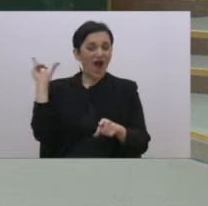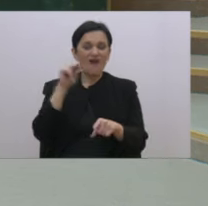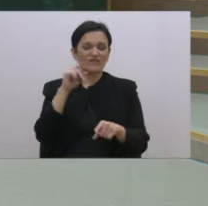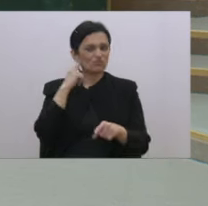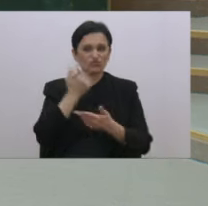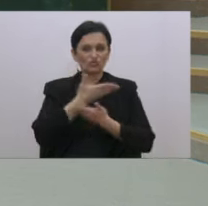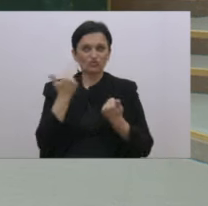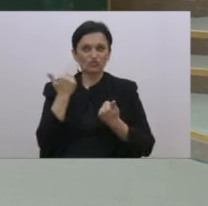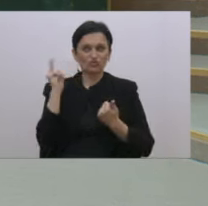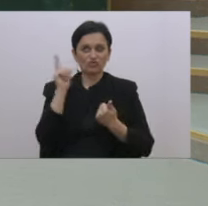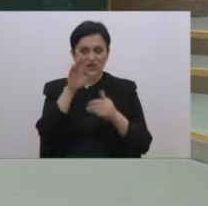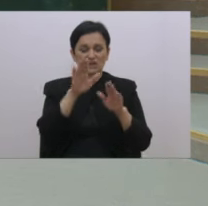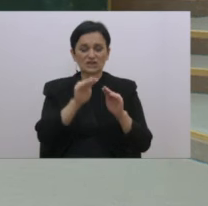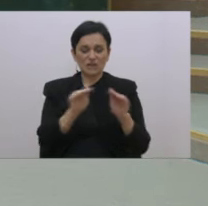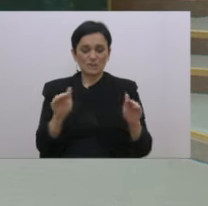ახლა.